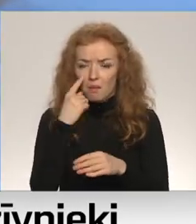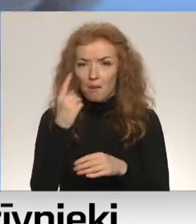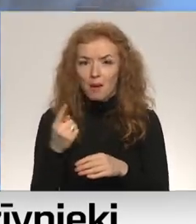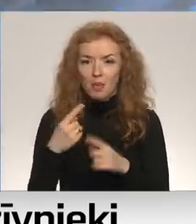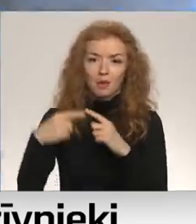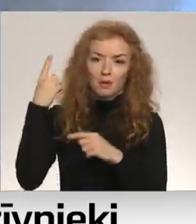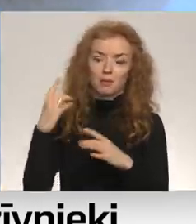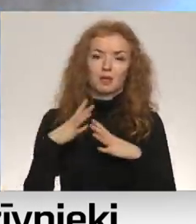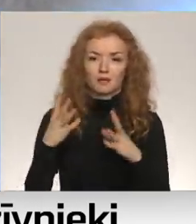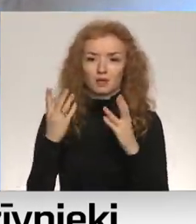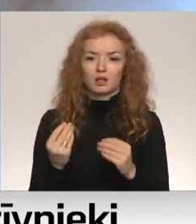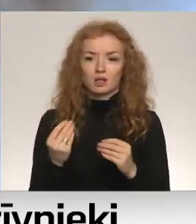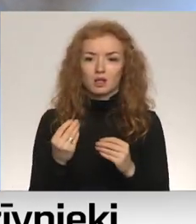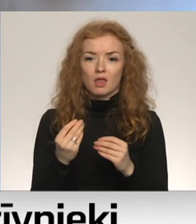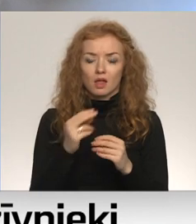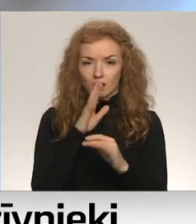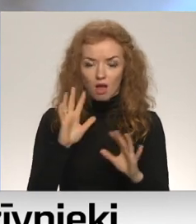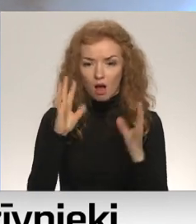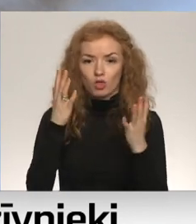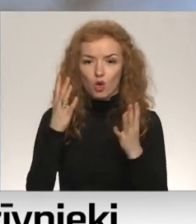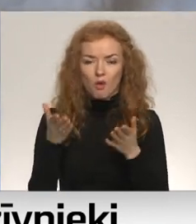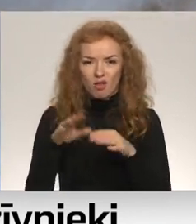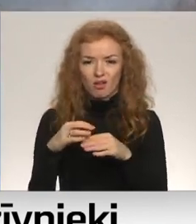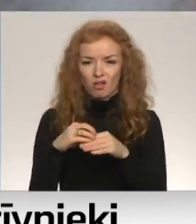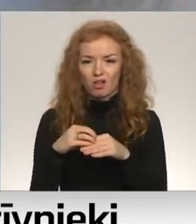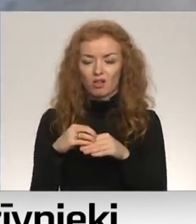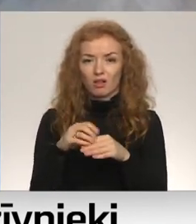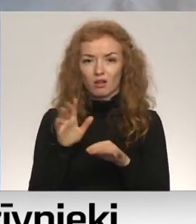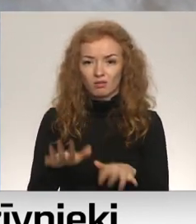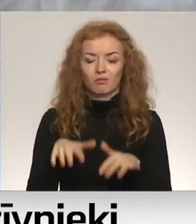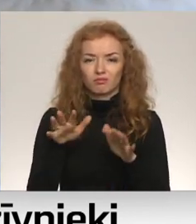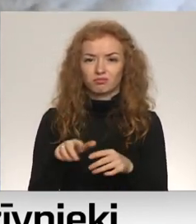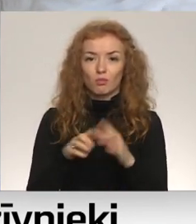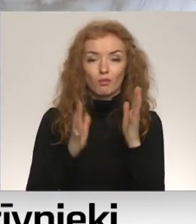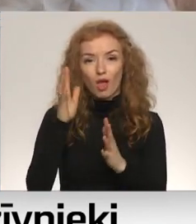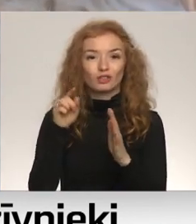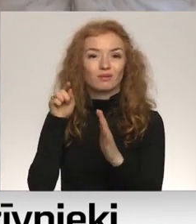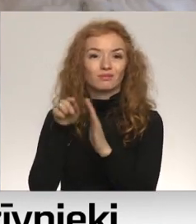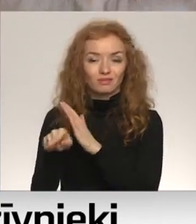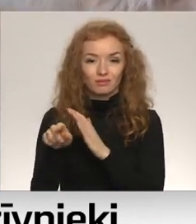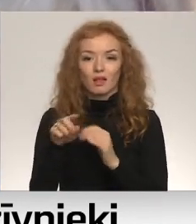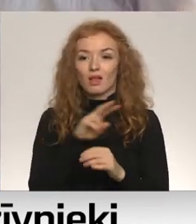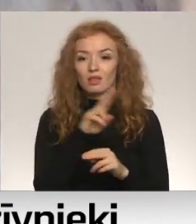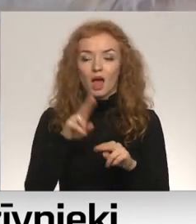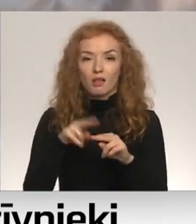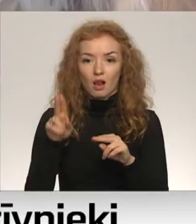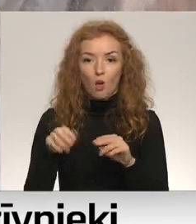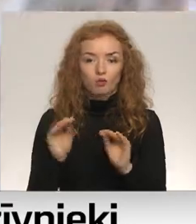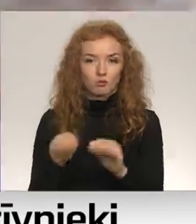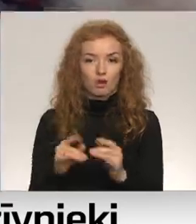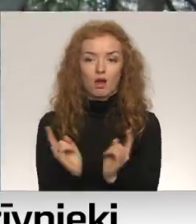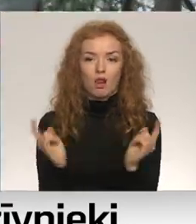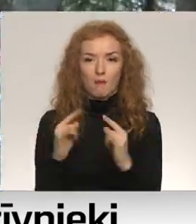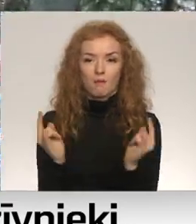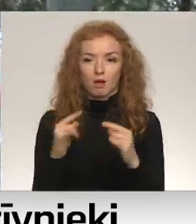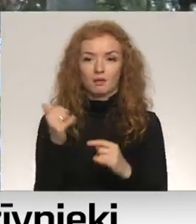aizvadītajās brīvdienās pārdzīvotā negadījuma sekas. Zeltainais retrīvers mežā ieskrējis nelegāli uzliktās lamatās.